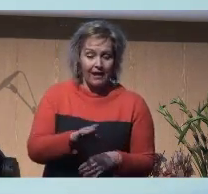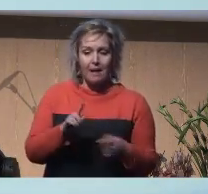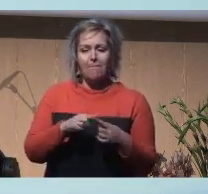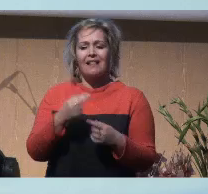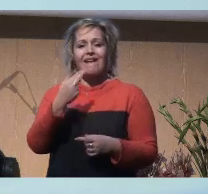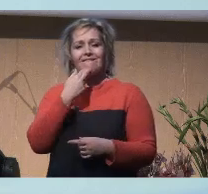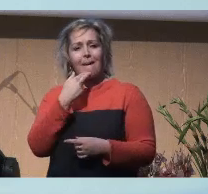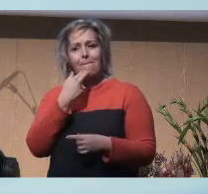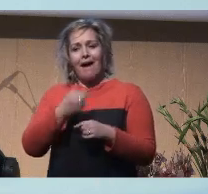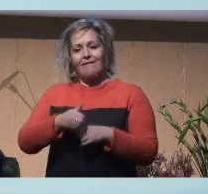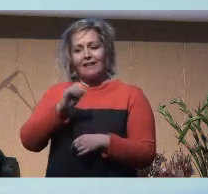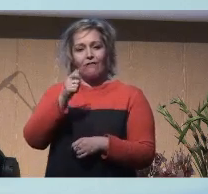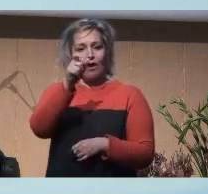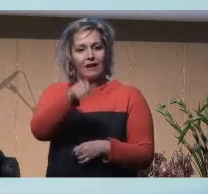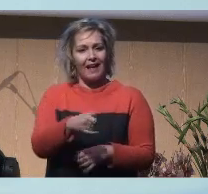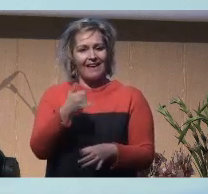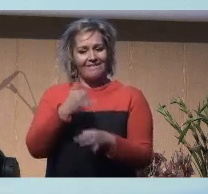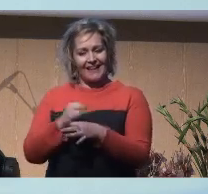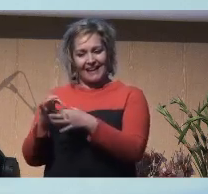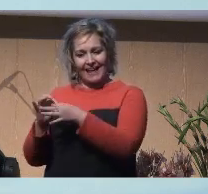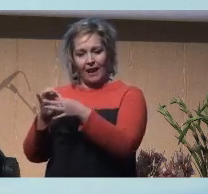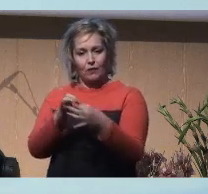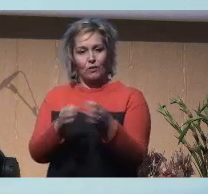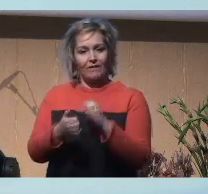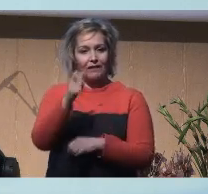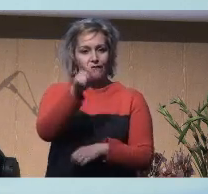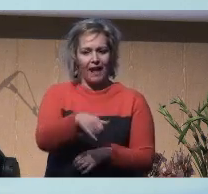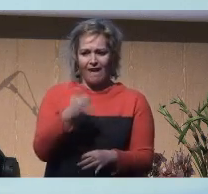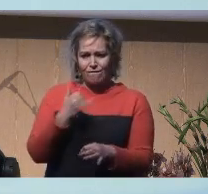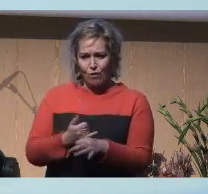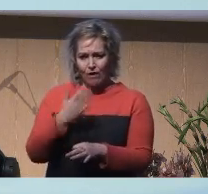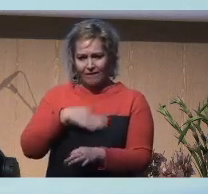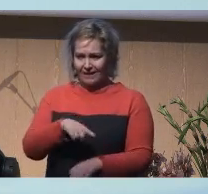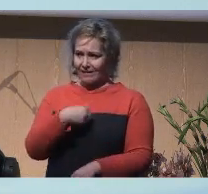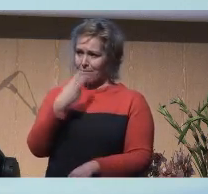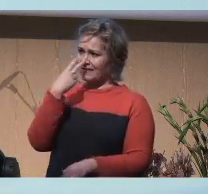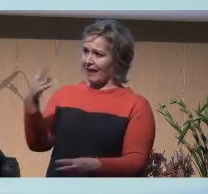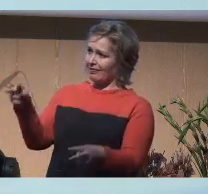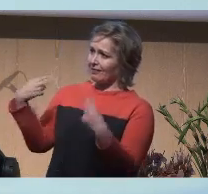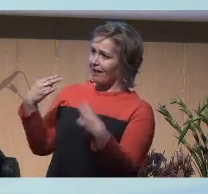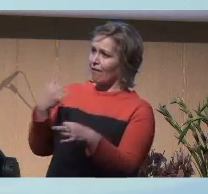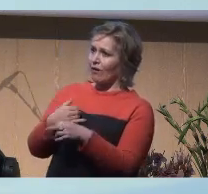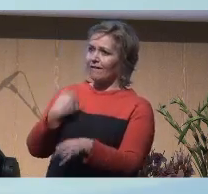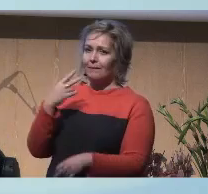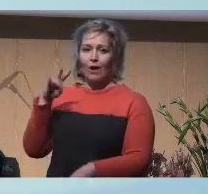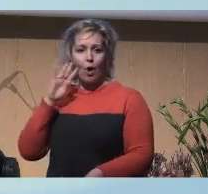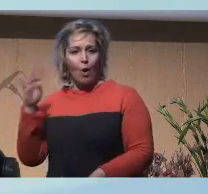men hvem er viktig for deg? Hvilke relasjoner er viktig for deg? Hvordan vil du bli sett? Hvordan vil du bli hørt?